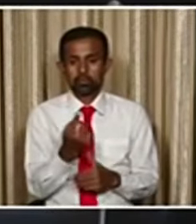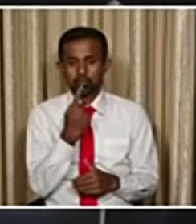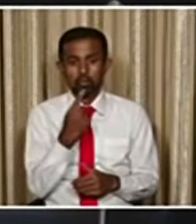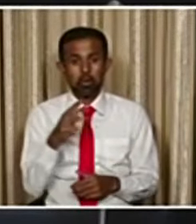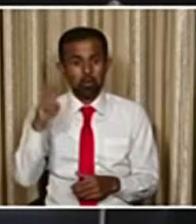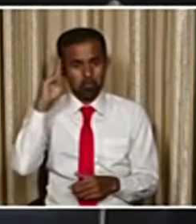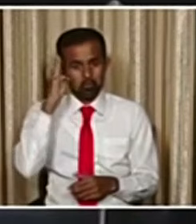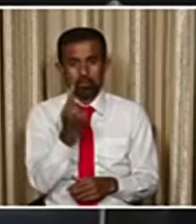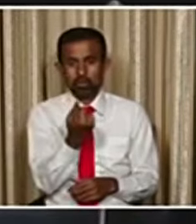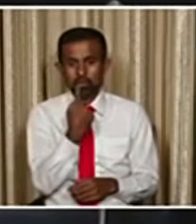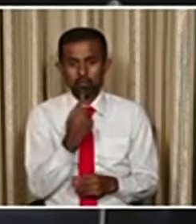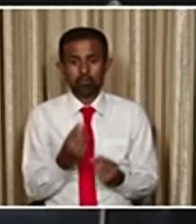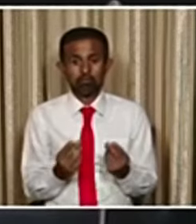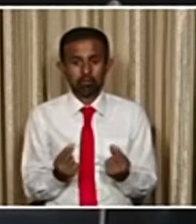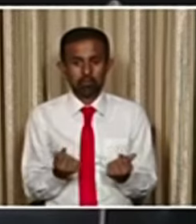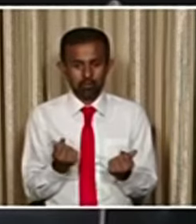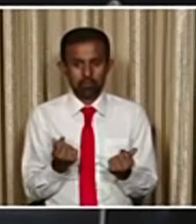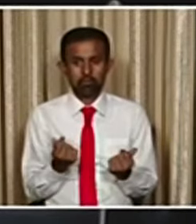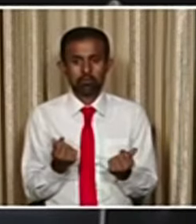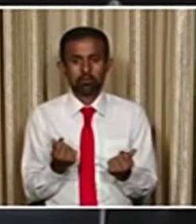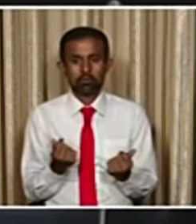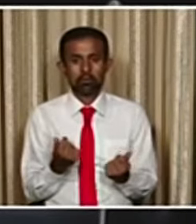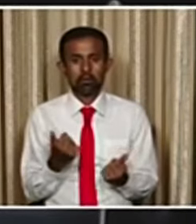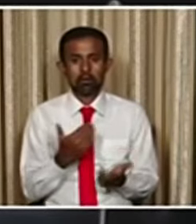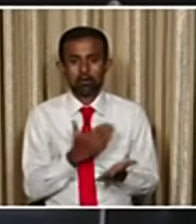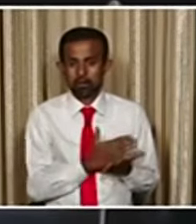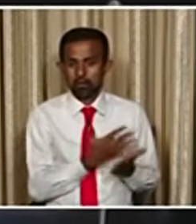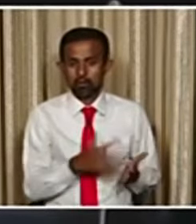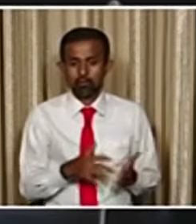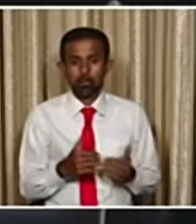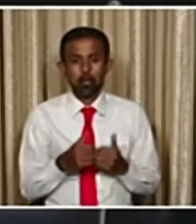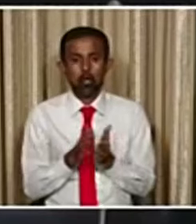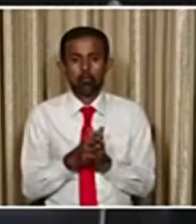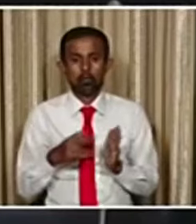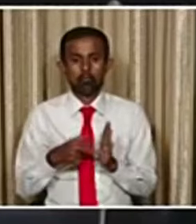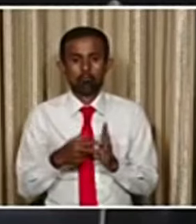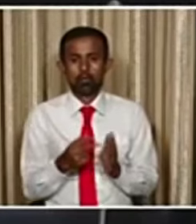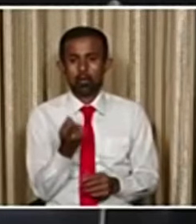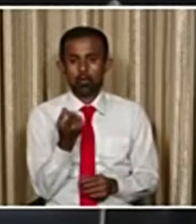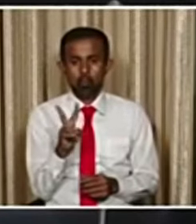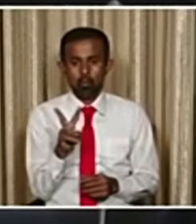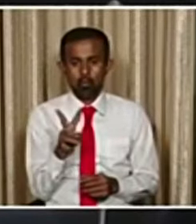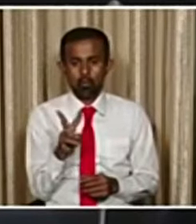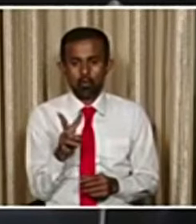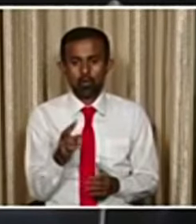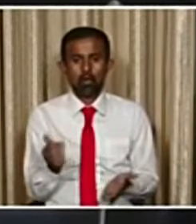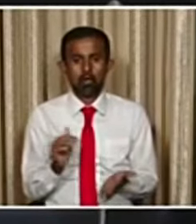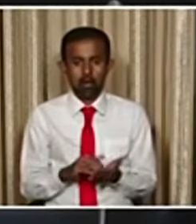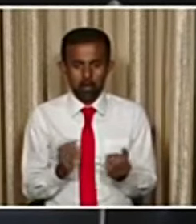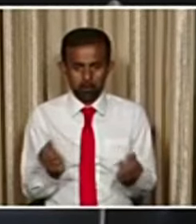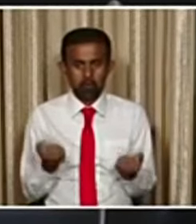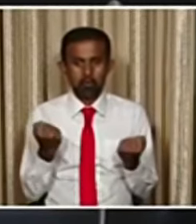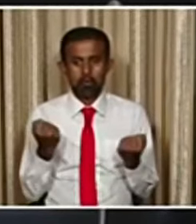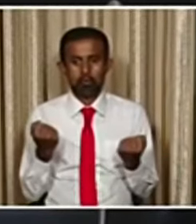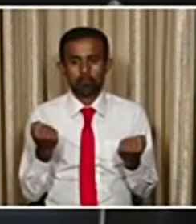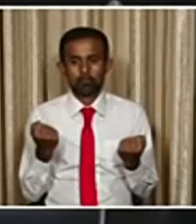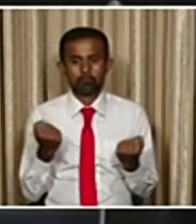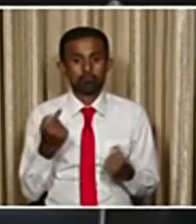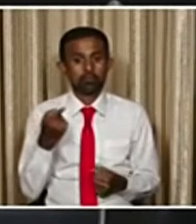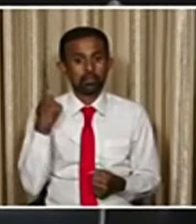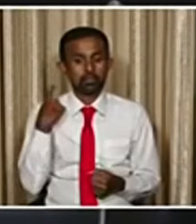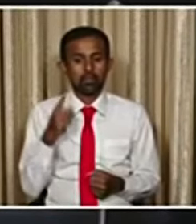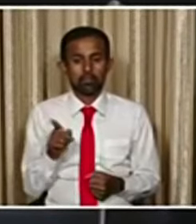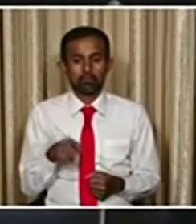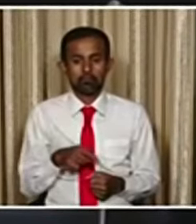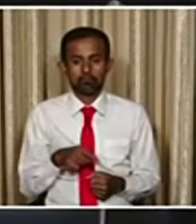වුණා. ඉතාමත්ම ඉක්මනින් නවත්තල තියෙන සියලුම ව්‍යාපෘති 12 නැවත ආරම්භ කරනවායි කියලා. ඊය